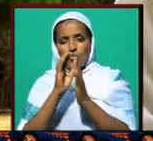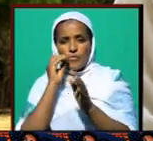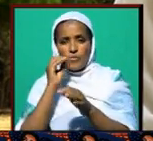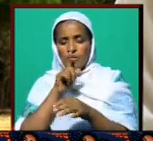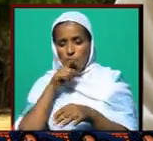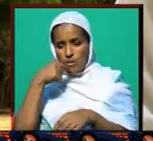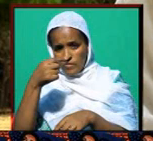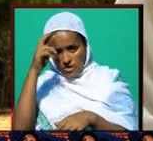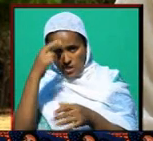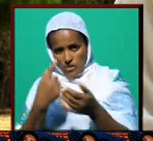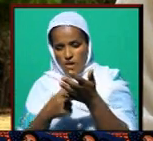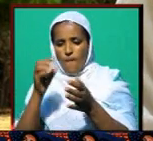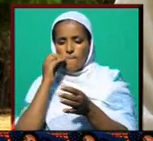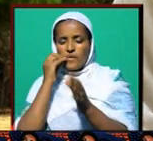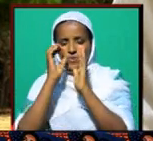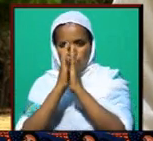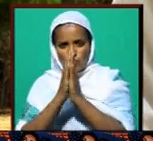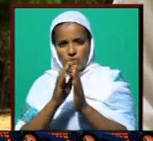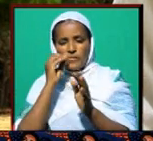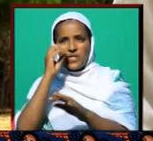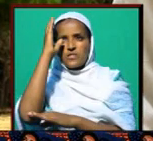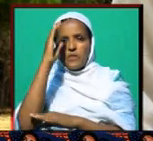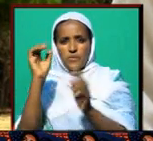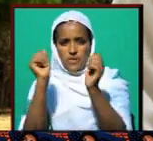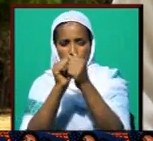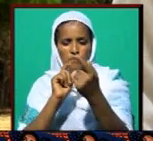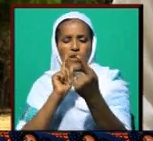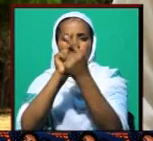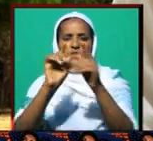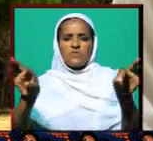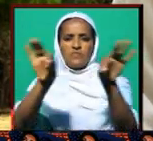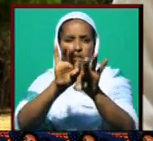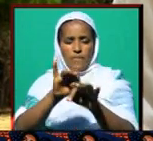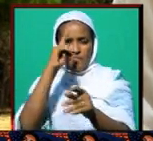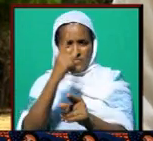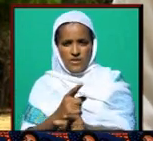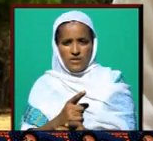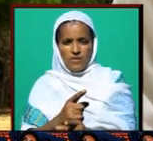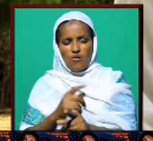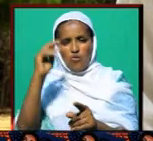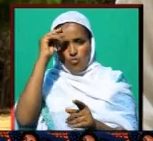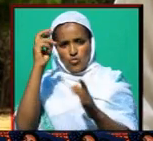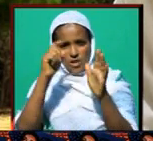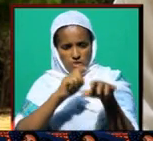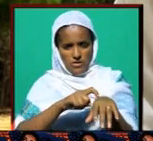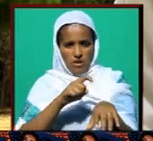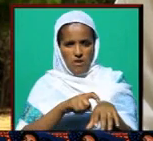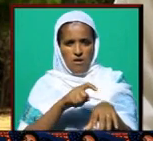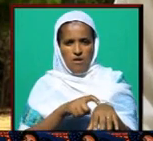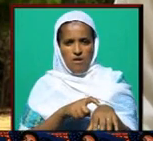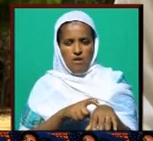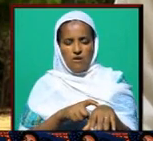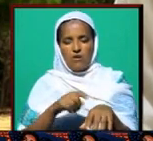ላይ ቤተ ጸሎት ይሰማይ የጸሎት ቤት ነው ስላለ ያ ቤተ ጸሎት ቤተ እግዚአብሔር ከእግዚአብሔር ጋር ለመገናኘት